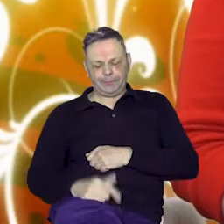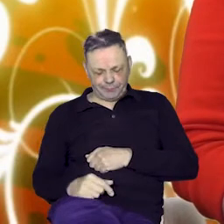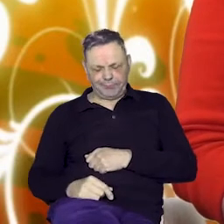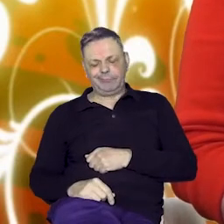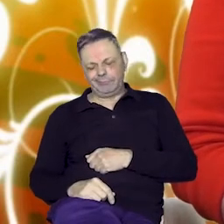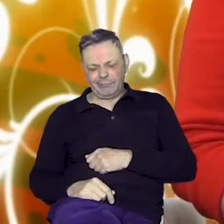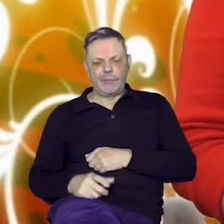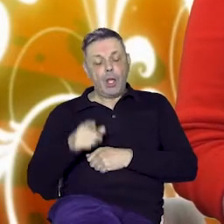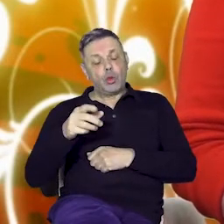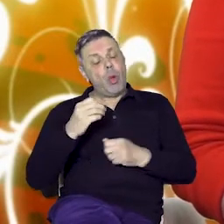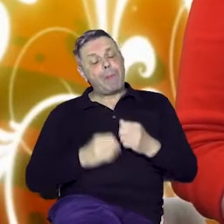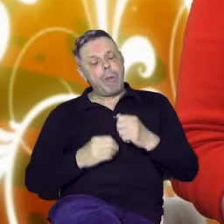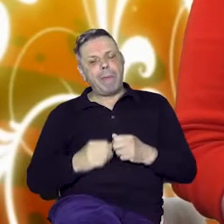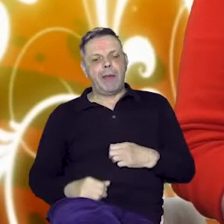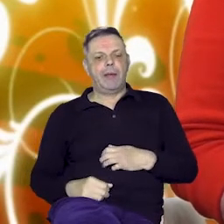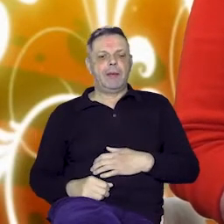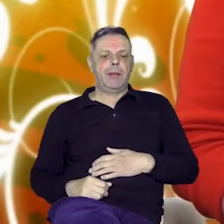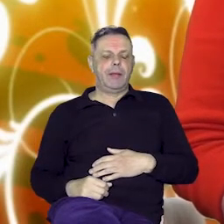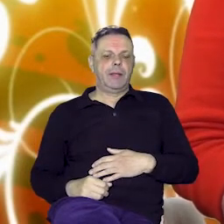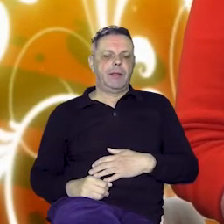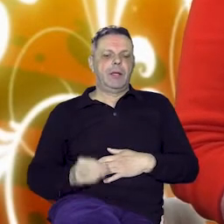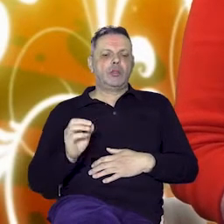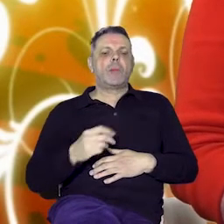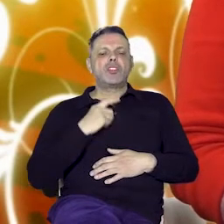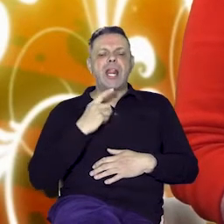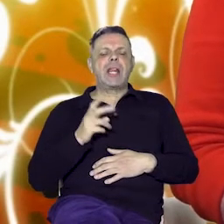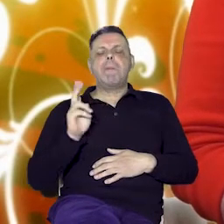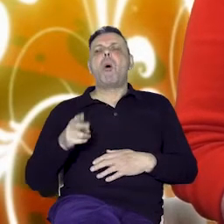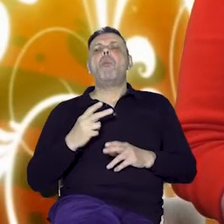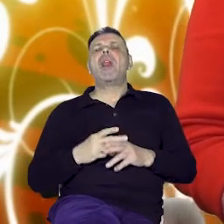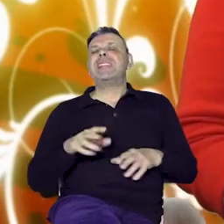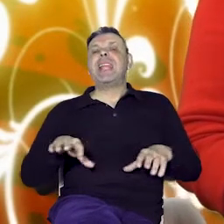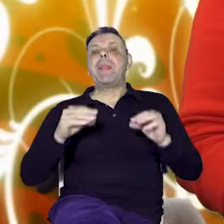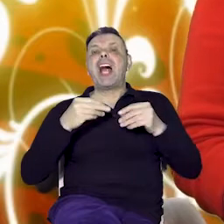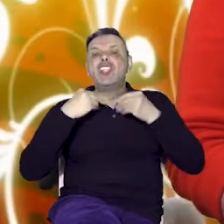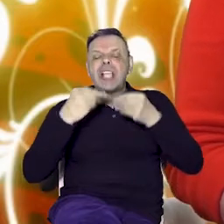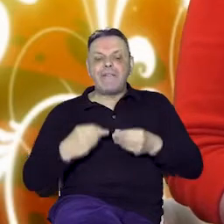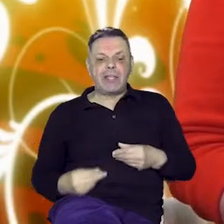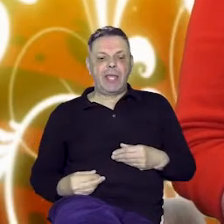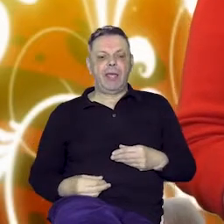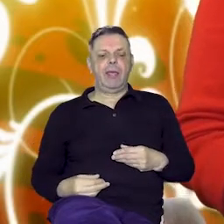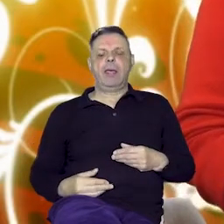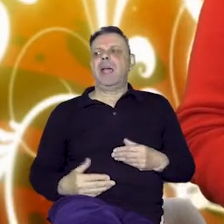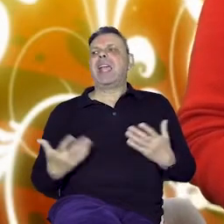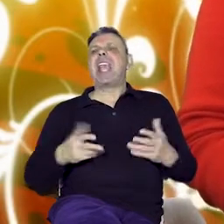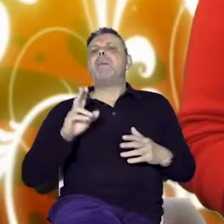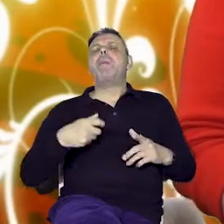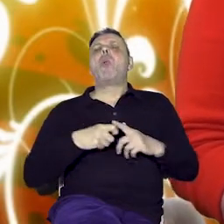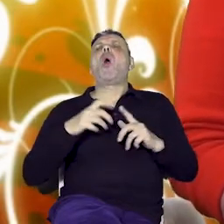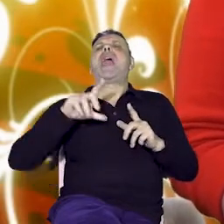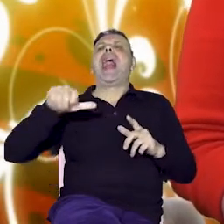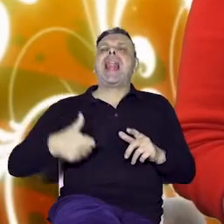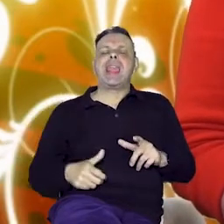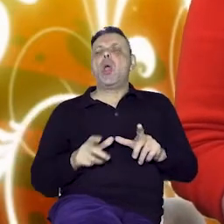Vi ste dobro rekli da mogu bolesnici naći savjete gdje ima puno kalija, gdje ima puno